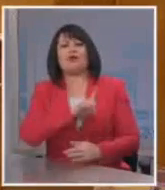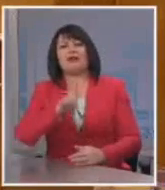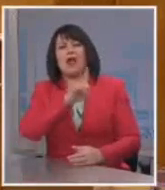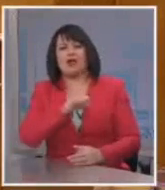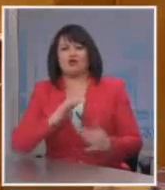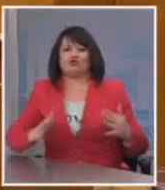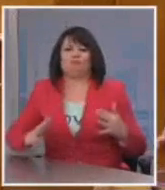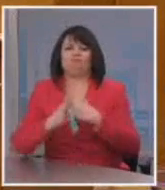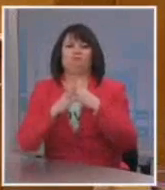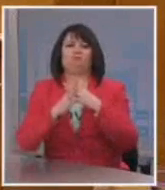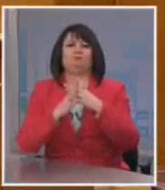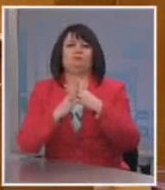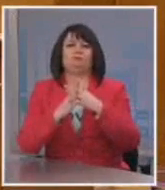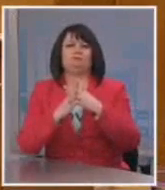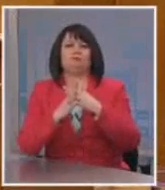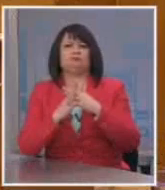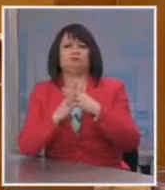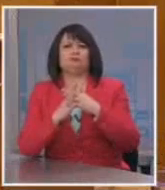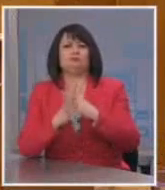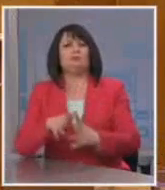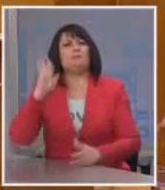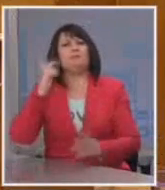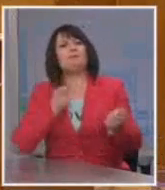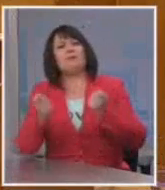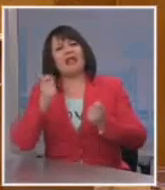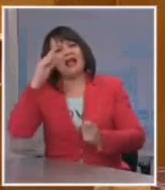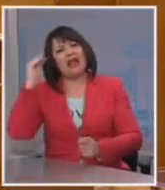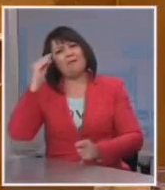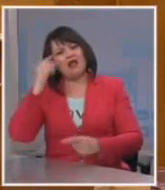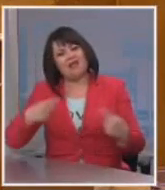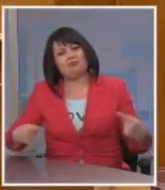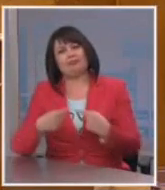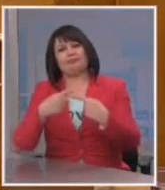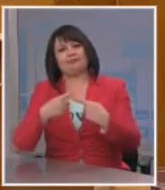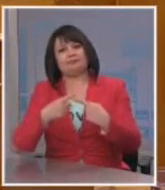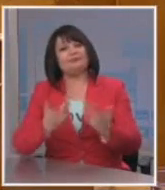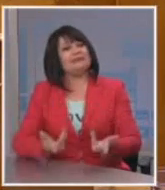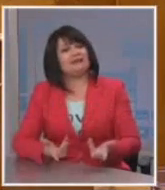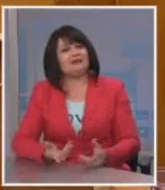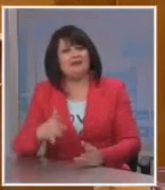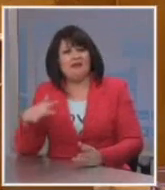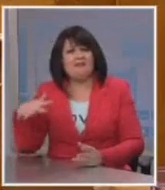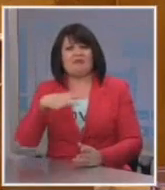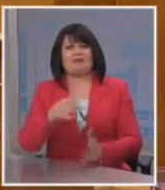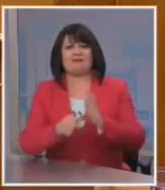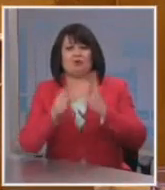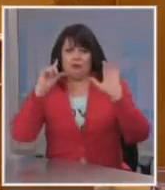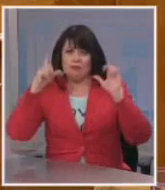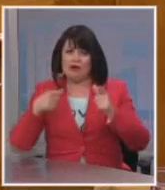Μητσοτάκης με οτιδήποτε σήμαινε διακυβέρνηση Κώστα Καραμαλή? Οι επιθέσεις κατά του Προέδρου της